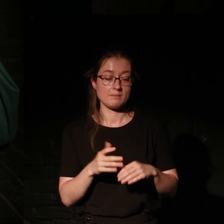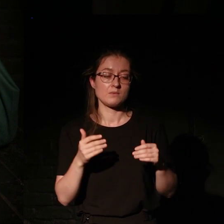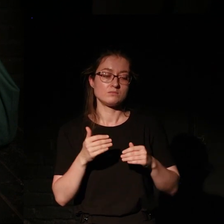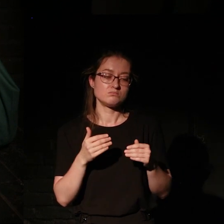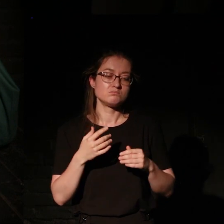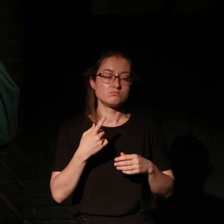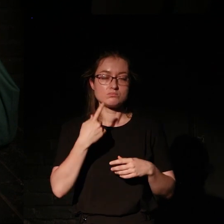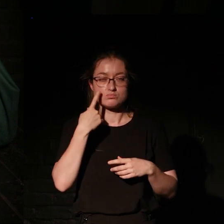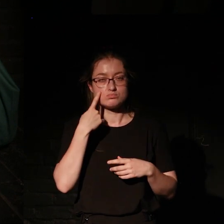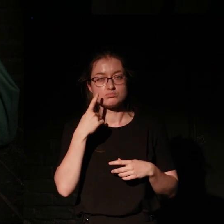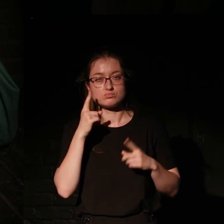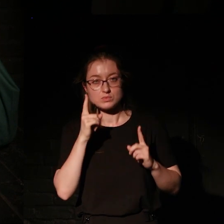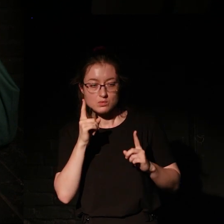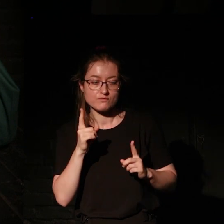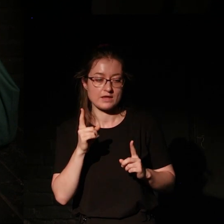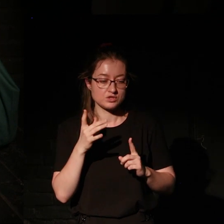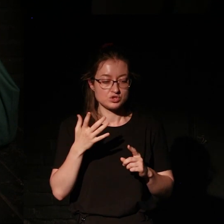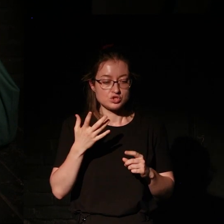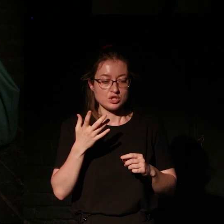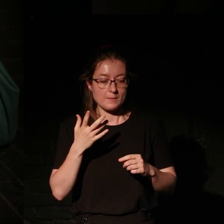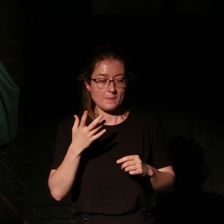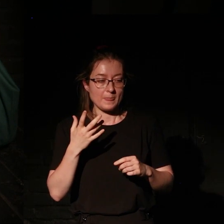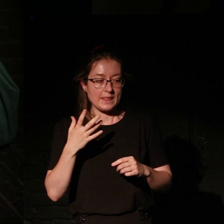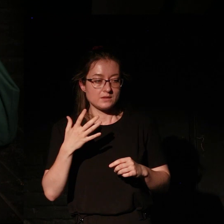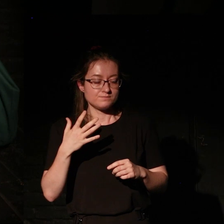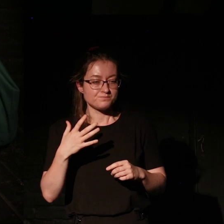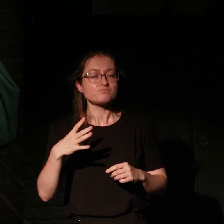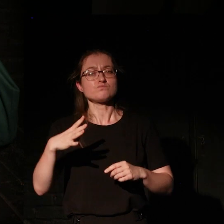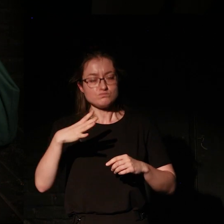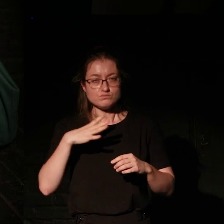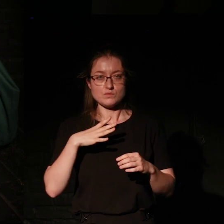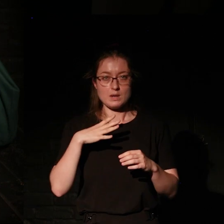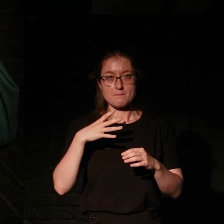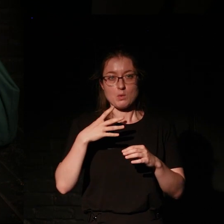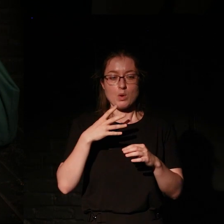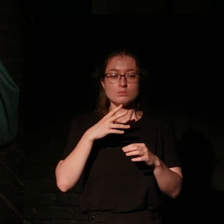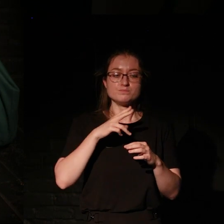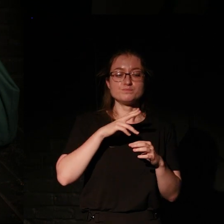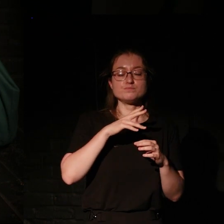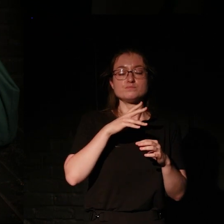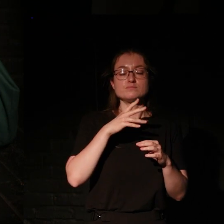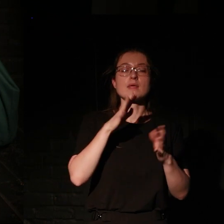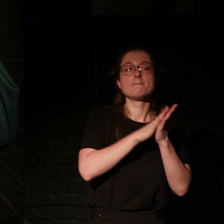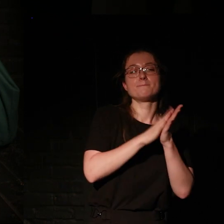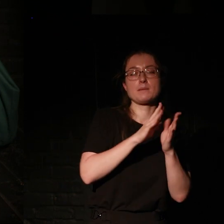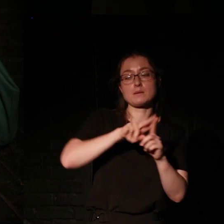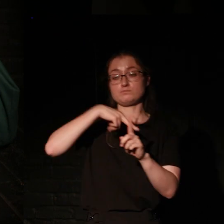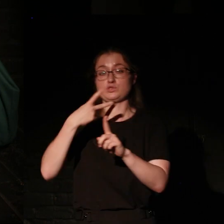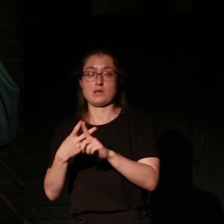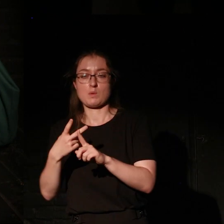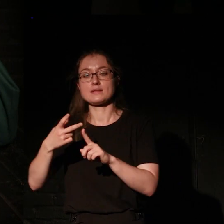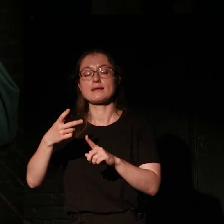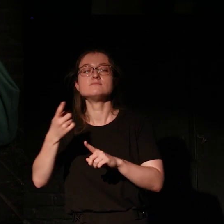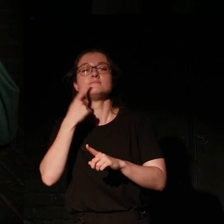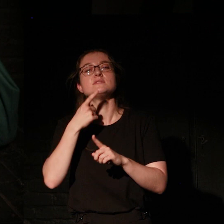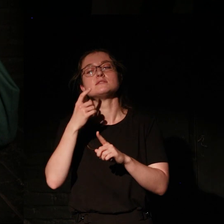próby przekładu Biblii na języki narodowe zdarzały się już wcześniej, ale XVI wiek to jest